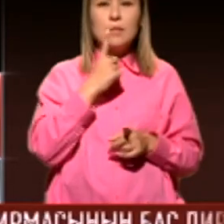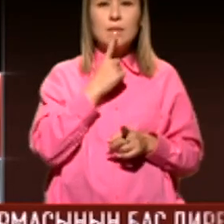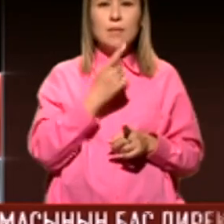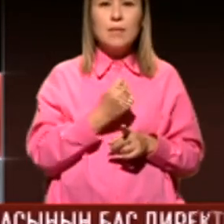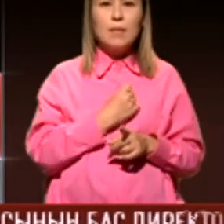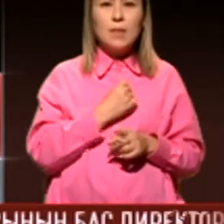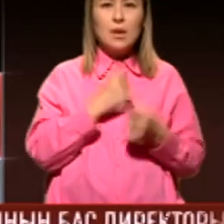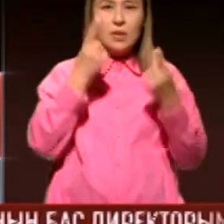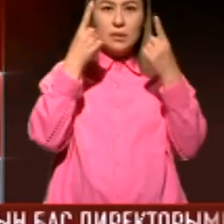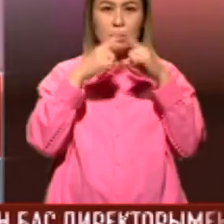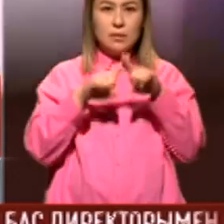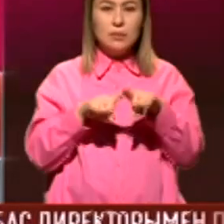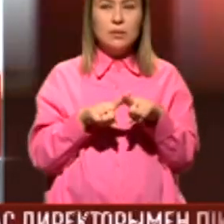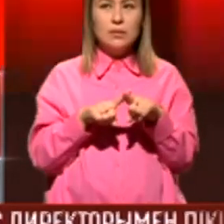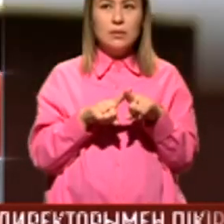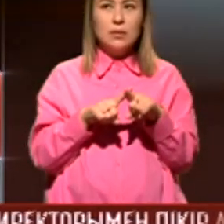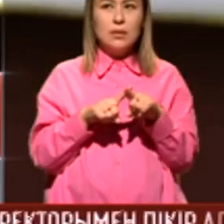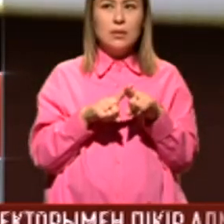қару-жарақтың, техниканың